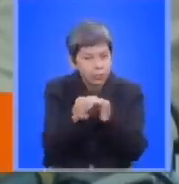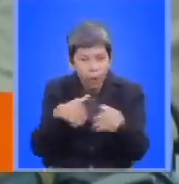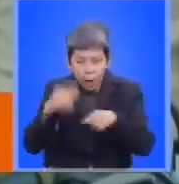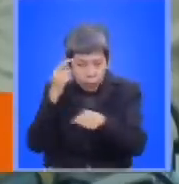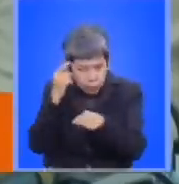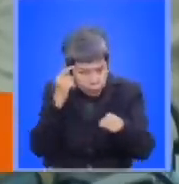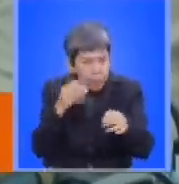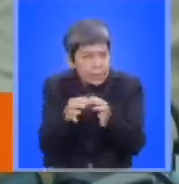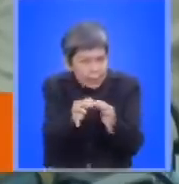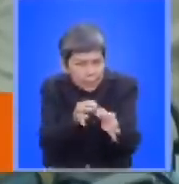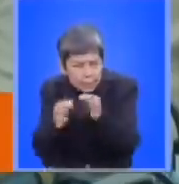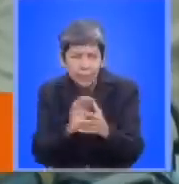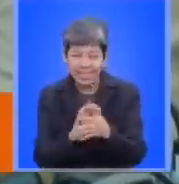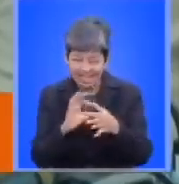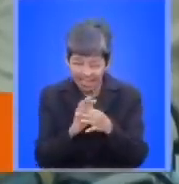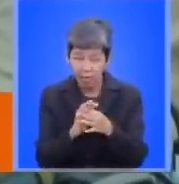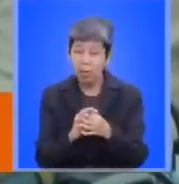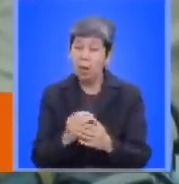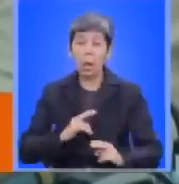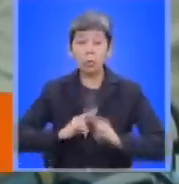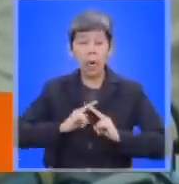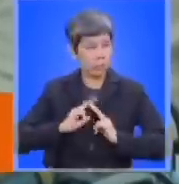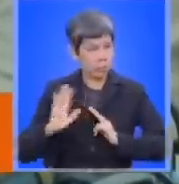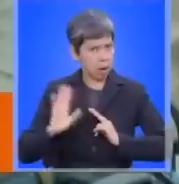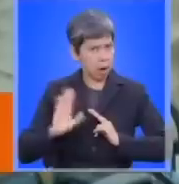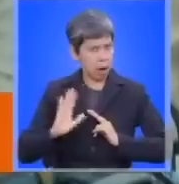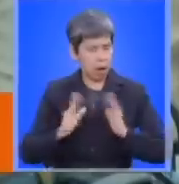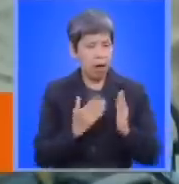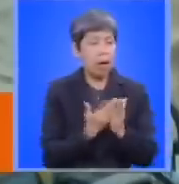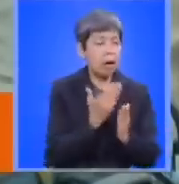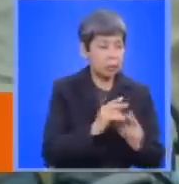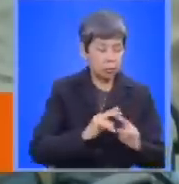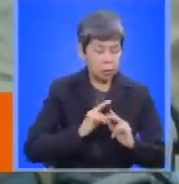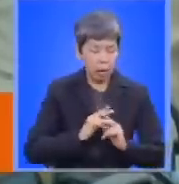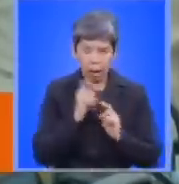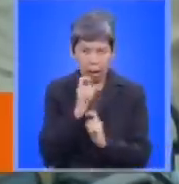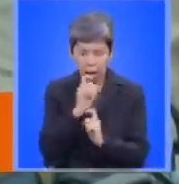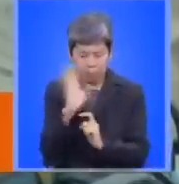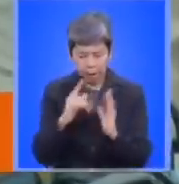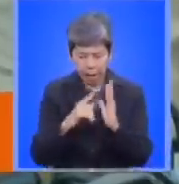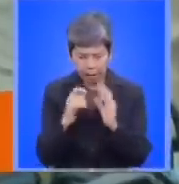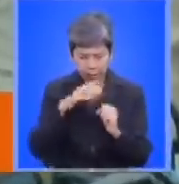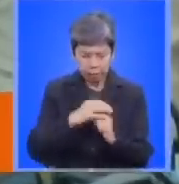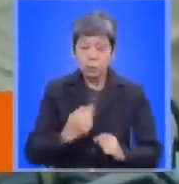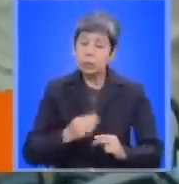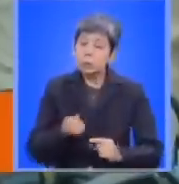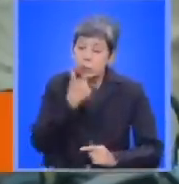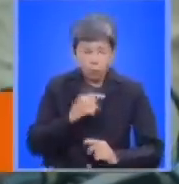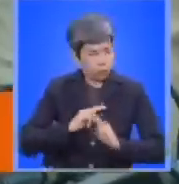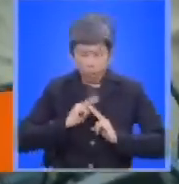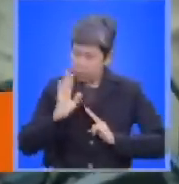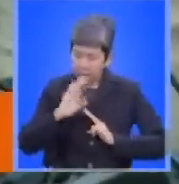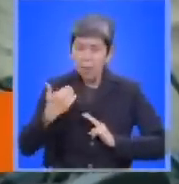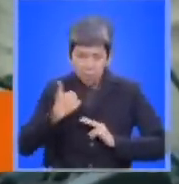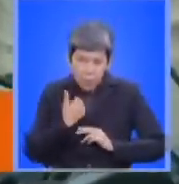นว่าการไปนำยาตัวนี้มาใช้เองเนี่ยถือว่าเป็นยาที่อันตรายนะครับไม่ควรจะไปหามาใช้เองแม้ว่าจะ